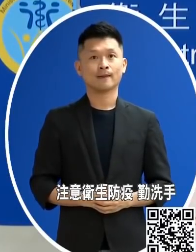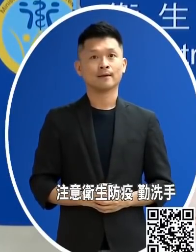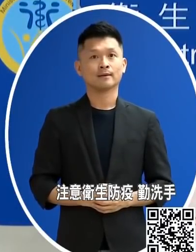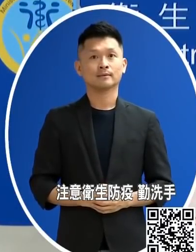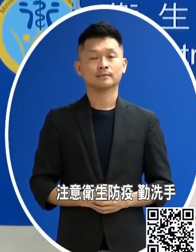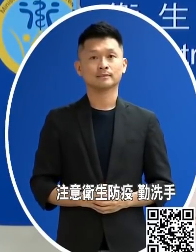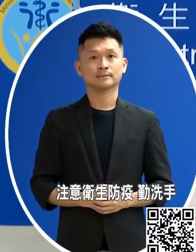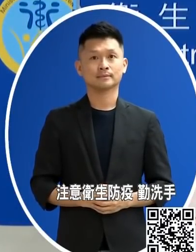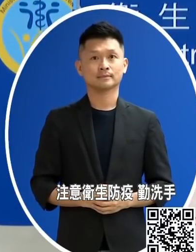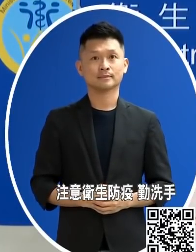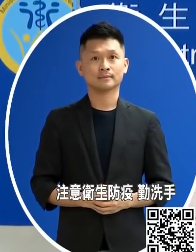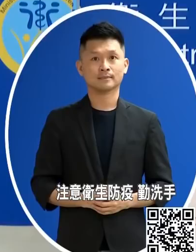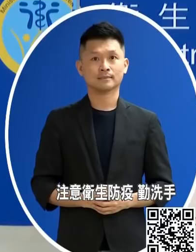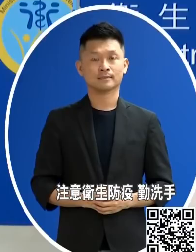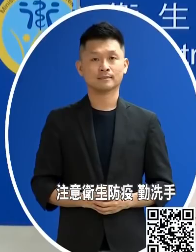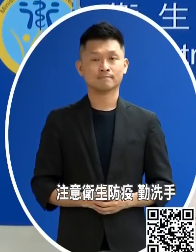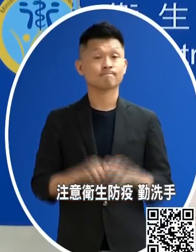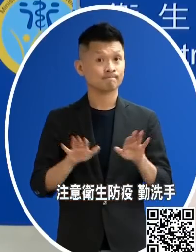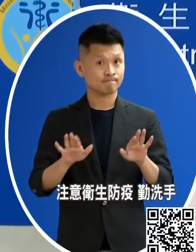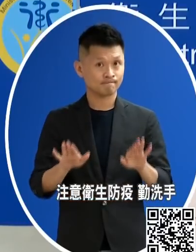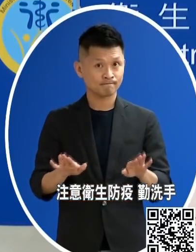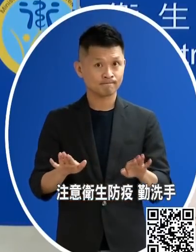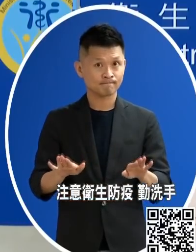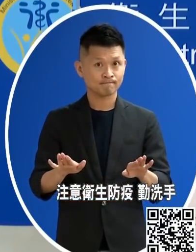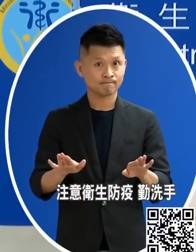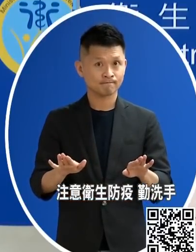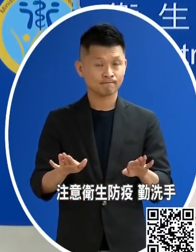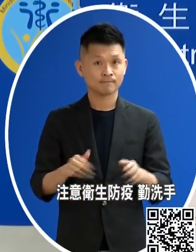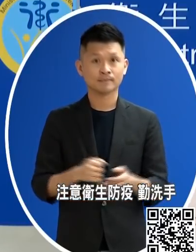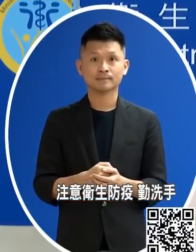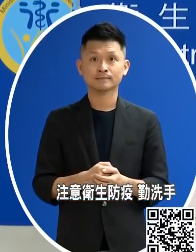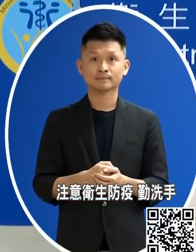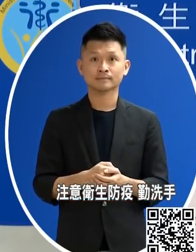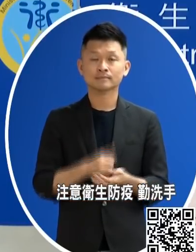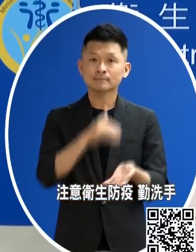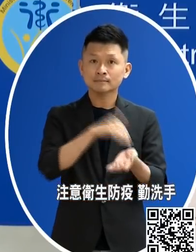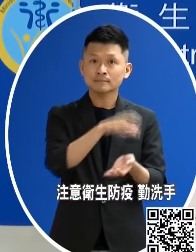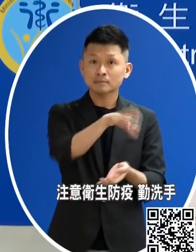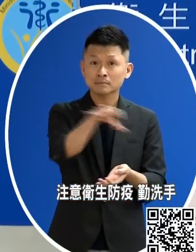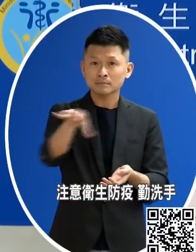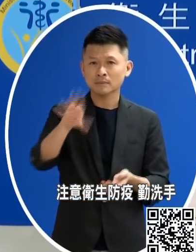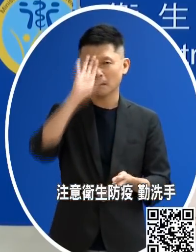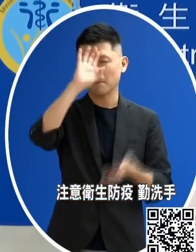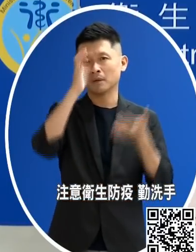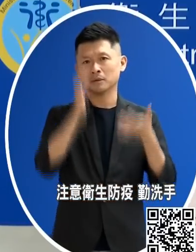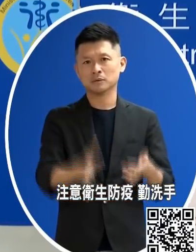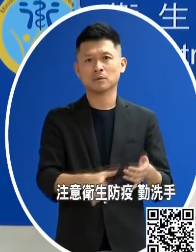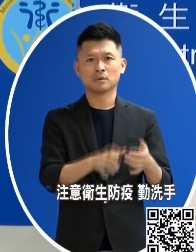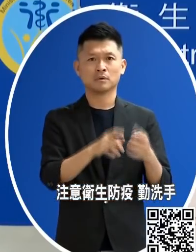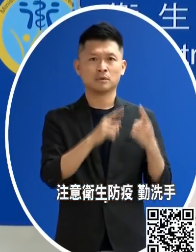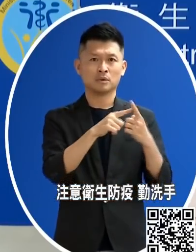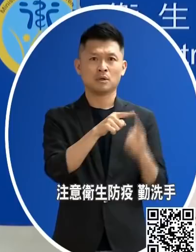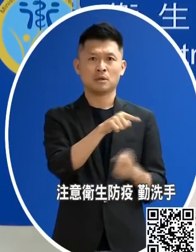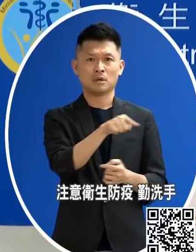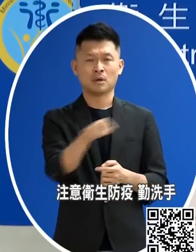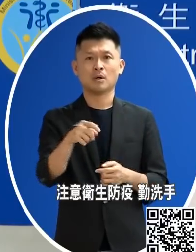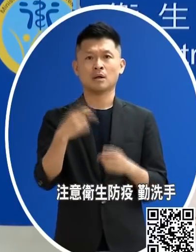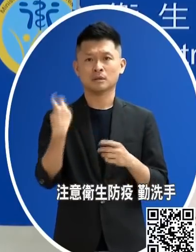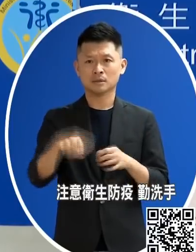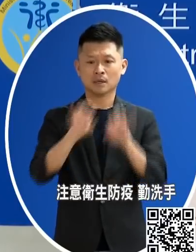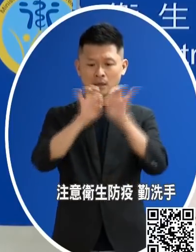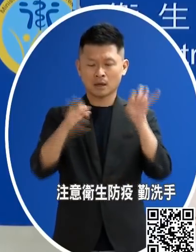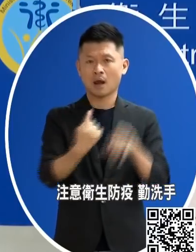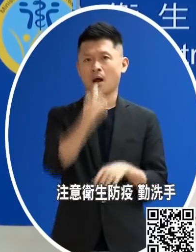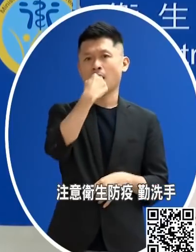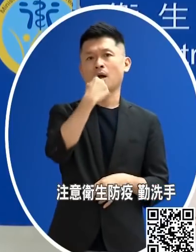好，对于我们现在在各医院里面有不少的一个重症病患，那也不少的插管病人